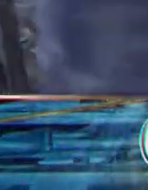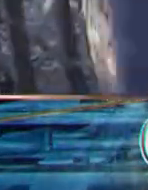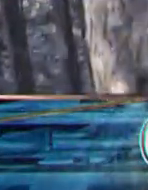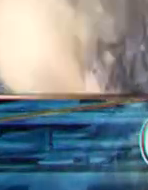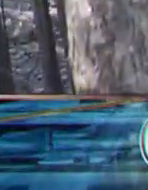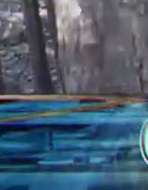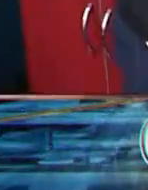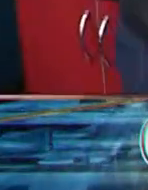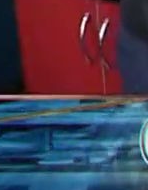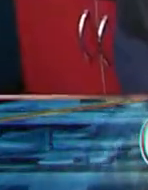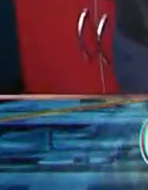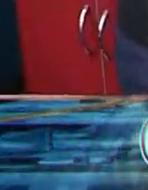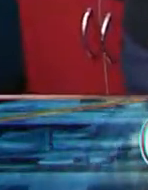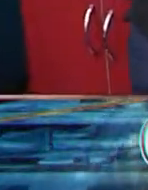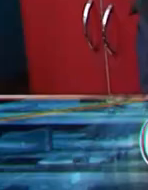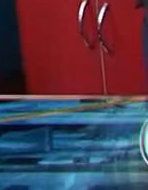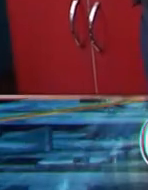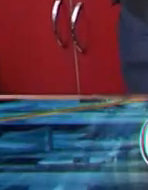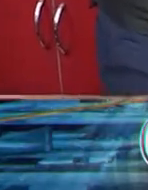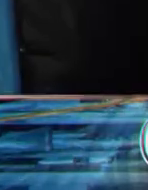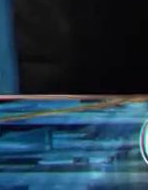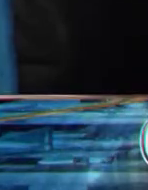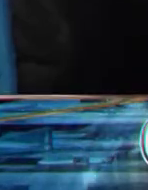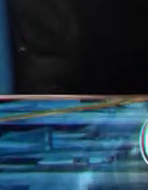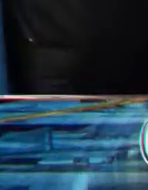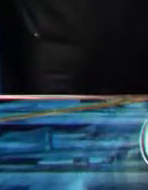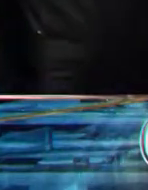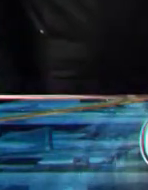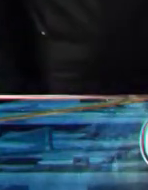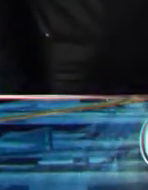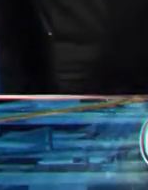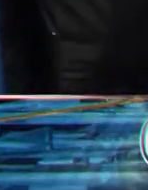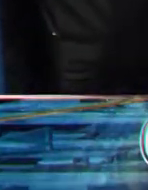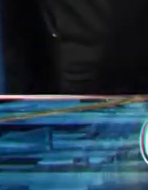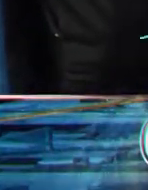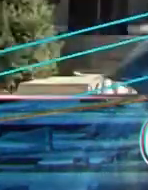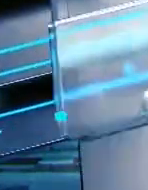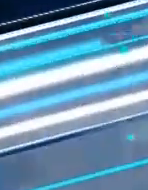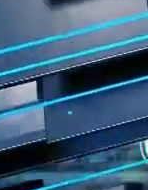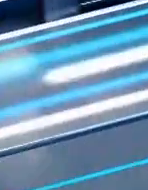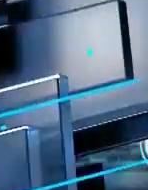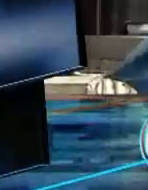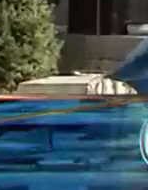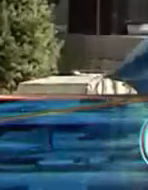Пробация в действии. Бывшие осужденные помогли инвалиду первой группы.